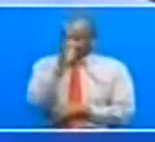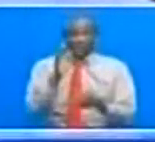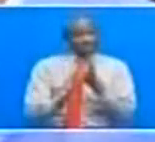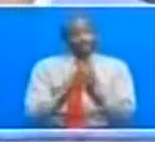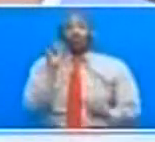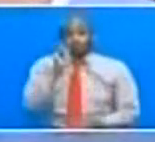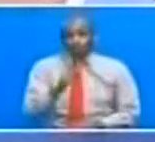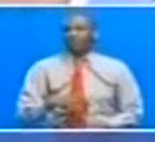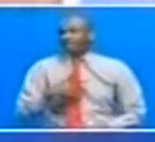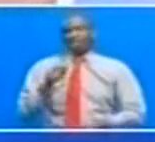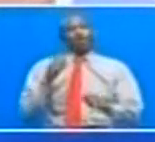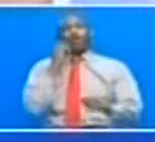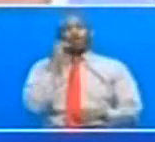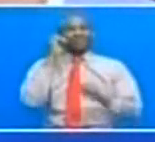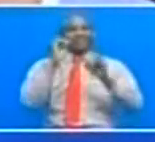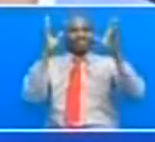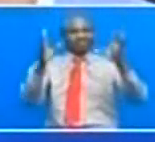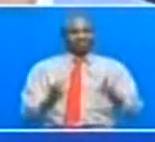kuku akisikia ameenda ukeni.